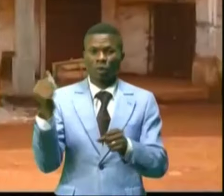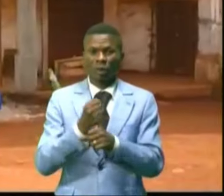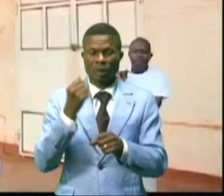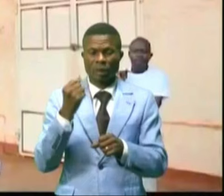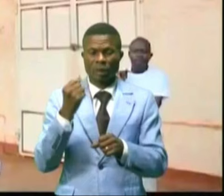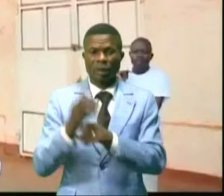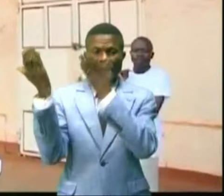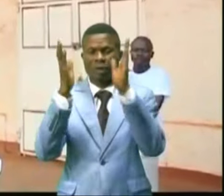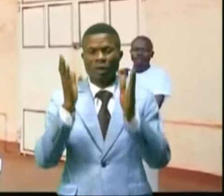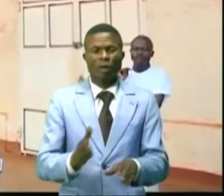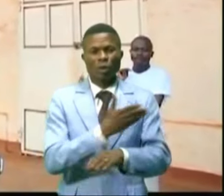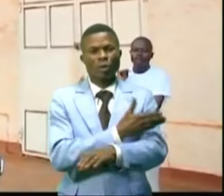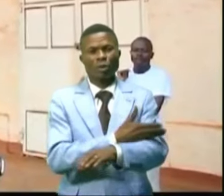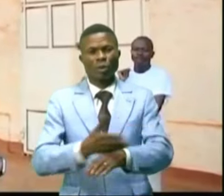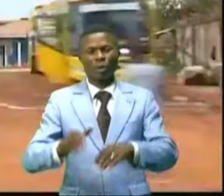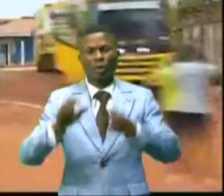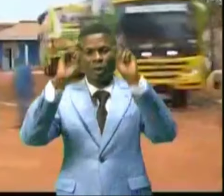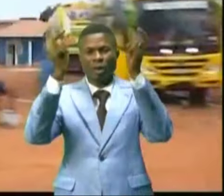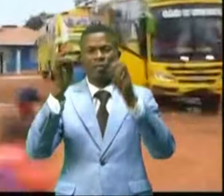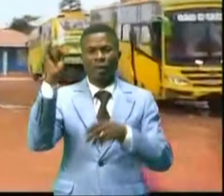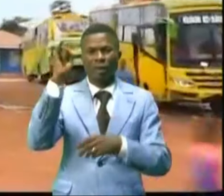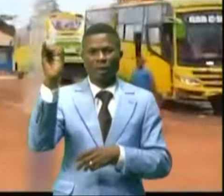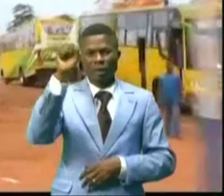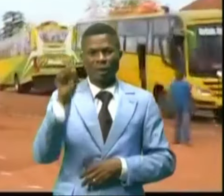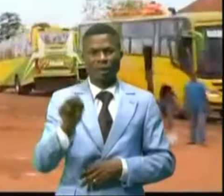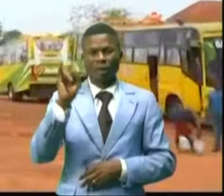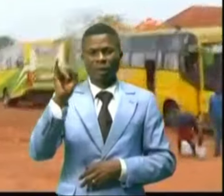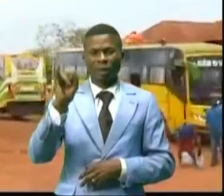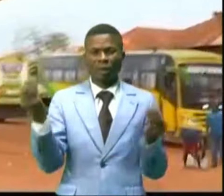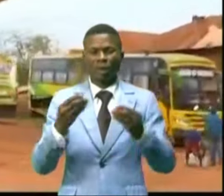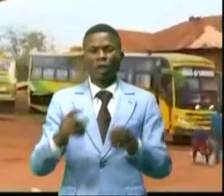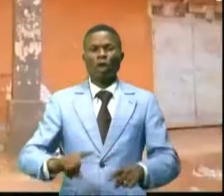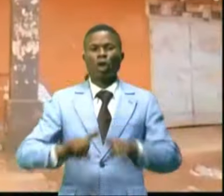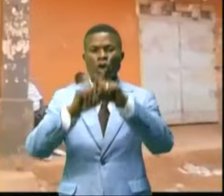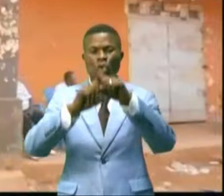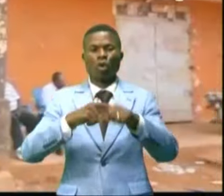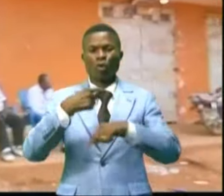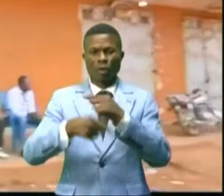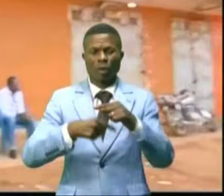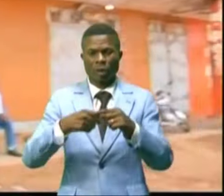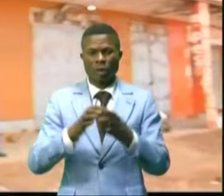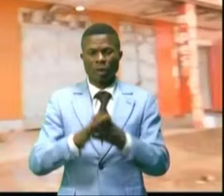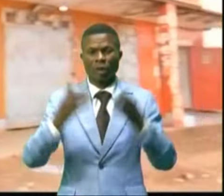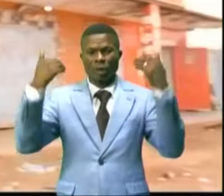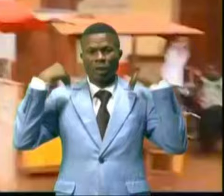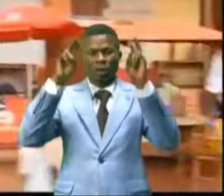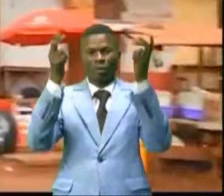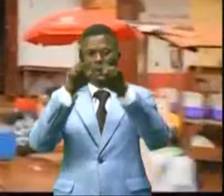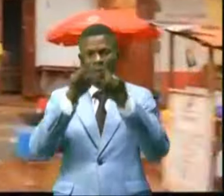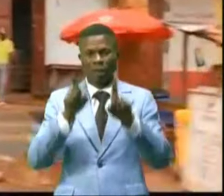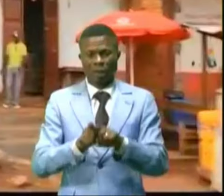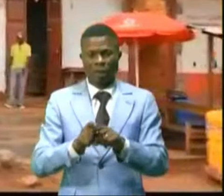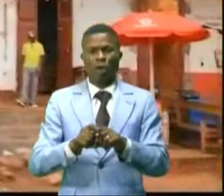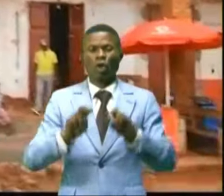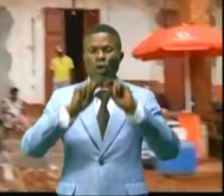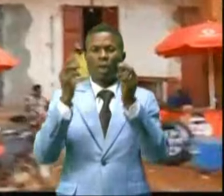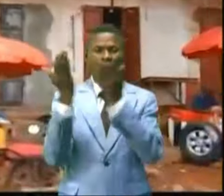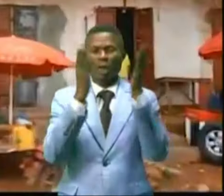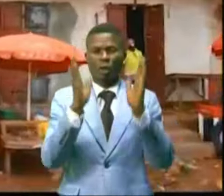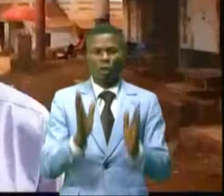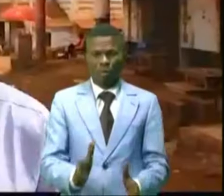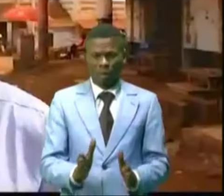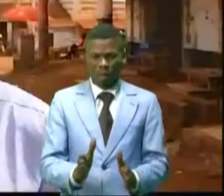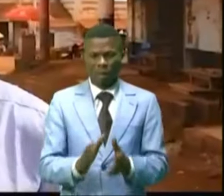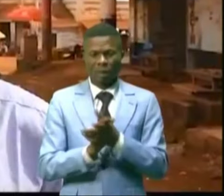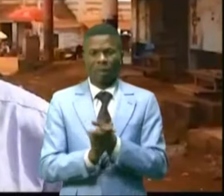sont paralysées dans la ville d'Isiro. À la suite du conflit ouvert qui oppose la mairie et les 2 chambres de commerce, FEC et